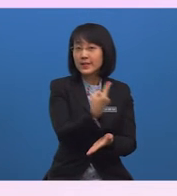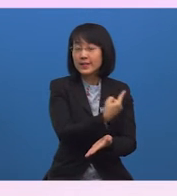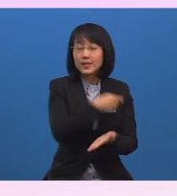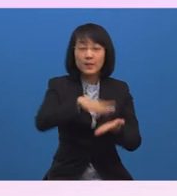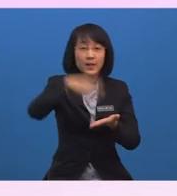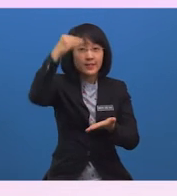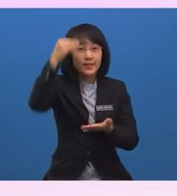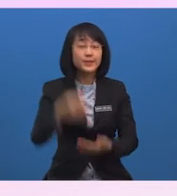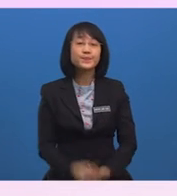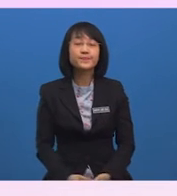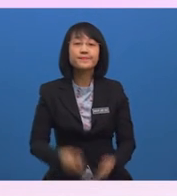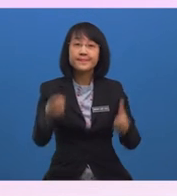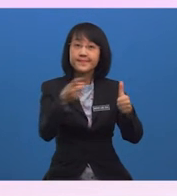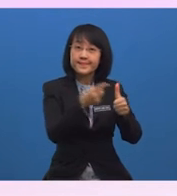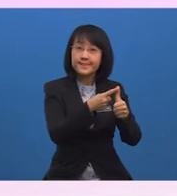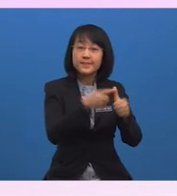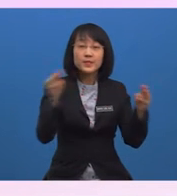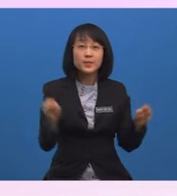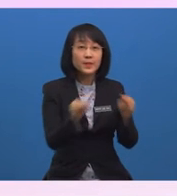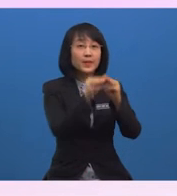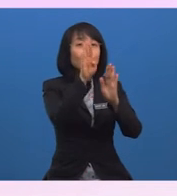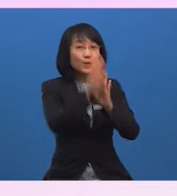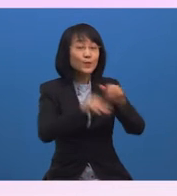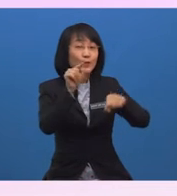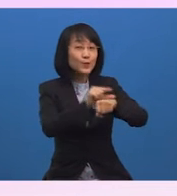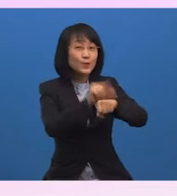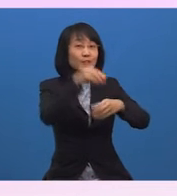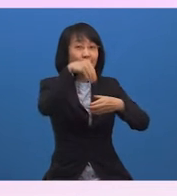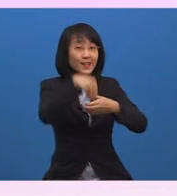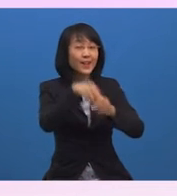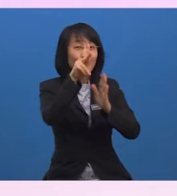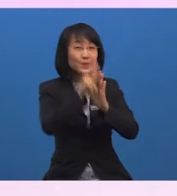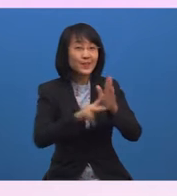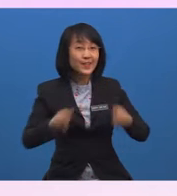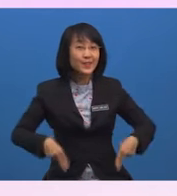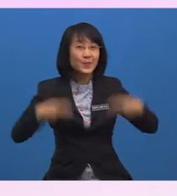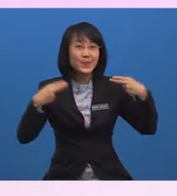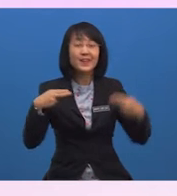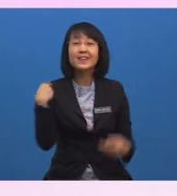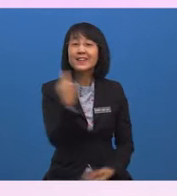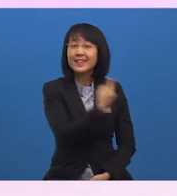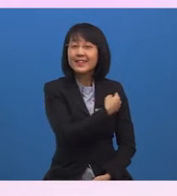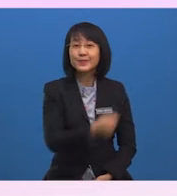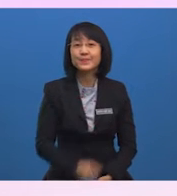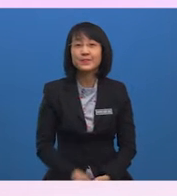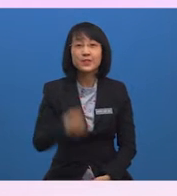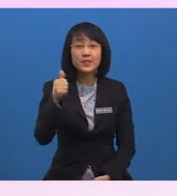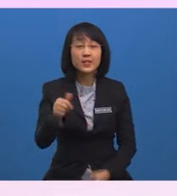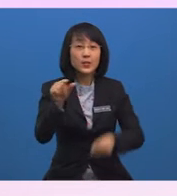Pertama, magnet berguna dalam kehidupan kita. Ia digunakan di tanda